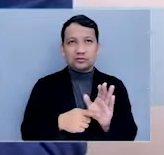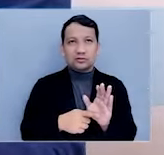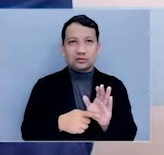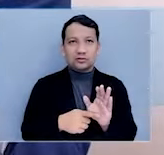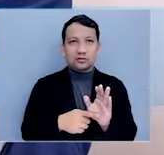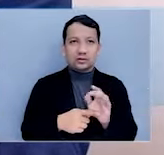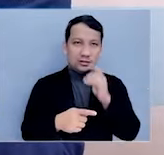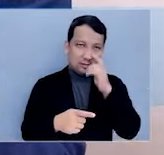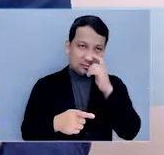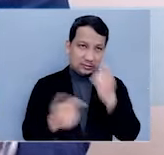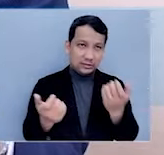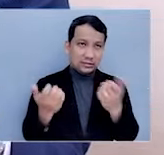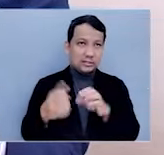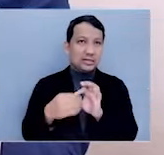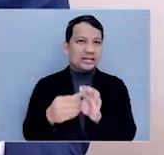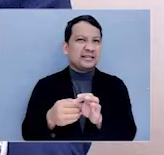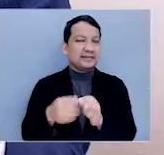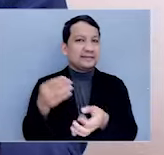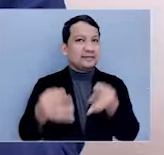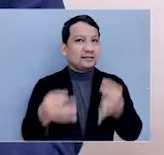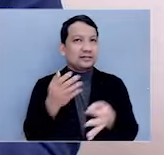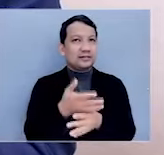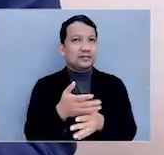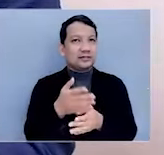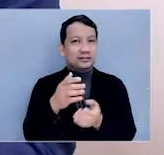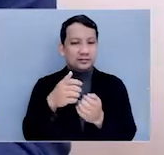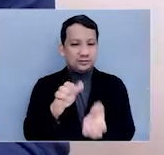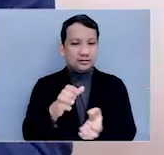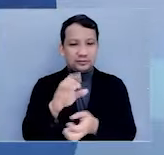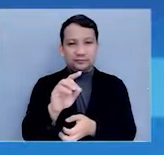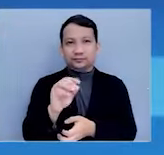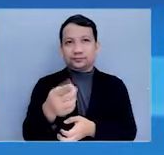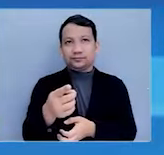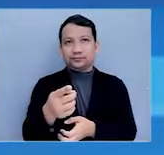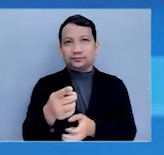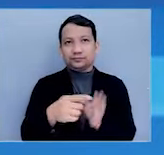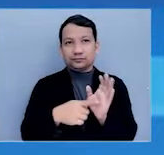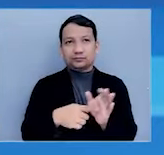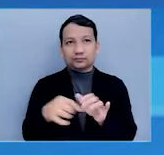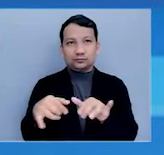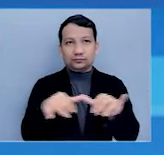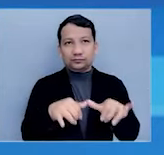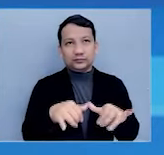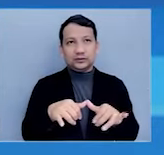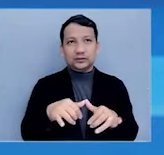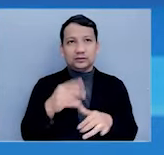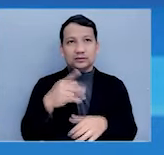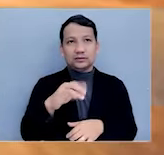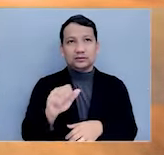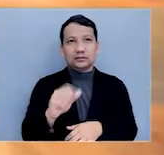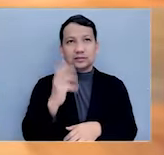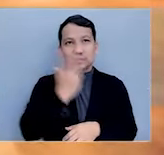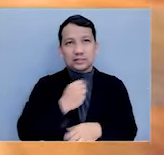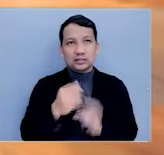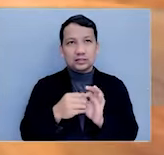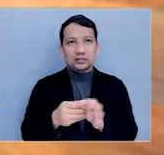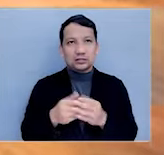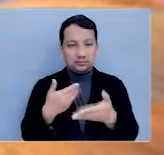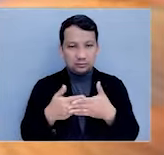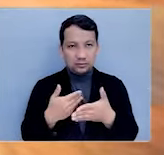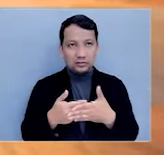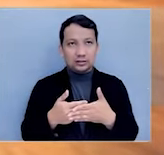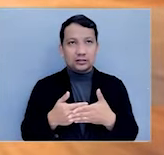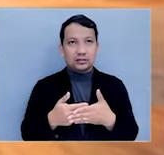itong event na to, ginajudge dito yung mga dog based as breed standard nila. Kumbaga, kung sino yung pinaka-close doon sa